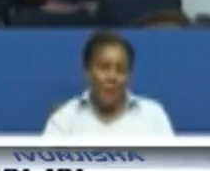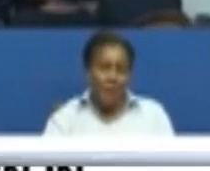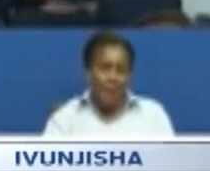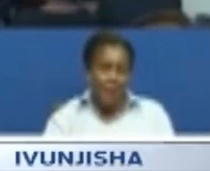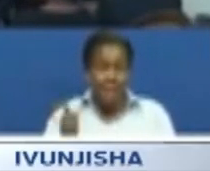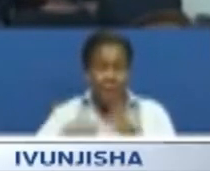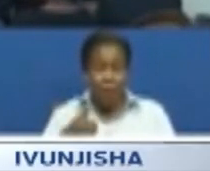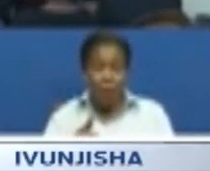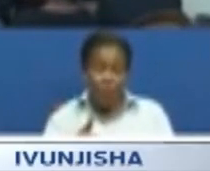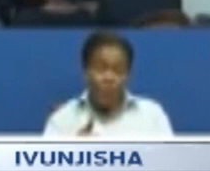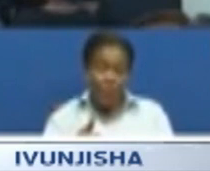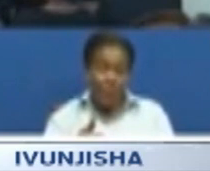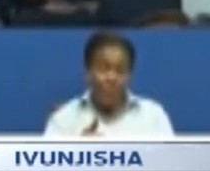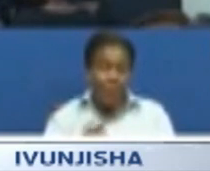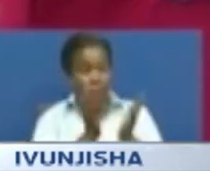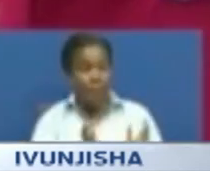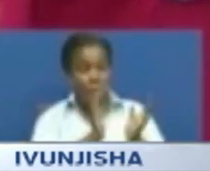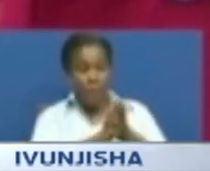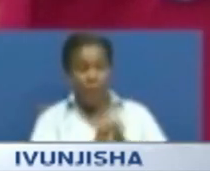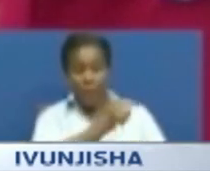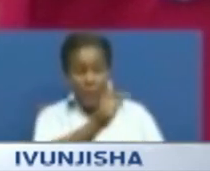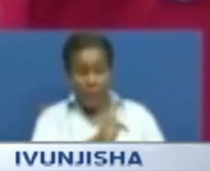no kuzuza neza inshingano ze nka perezida.